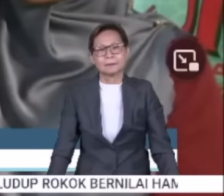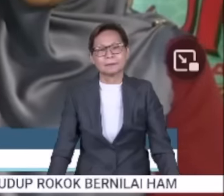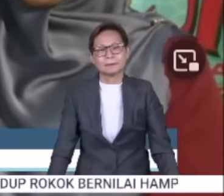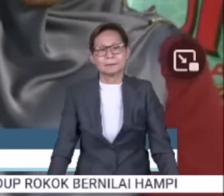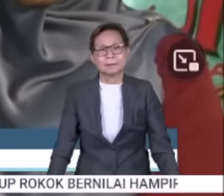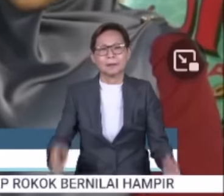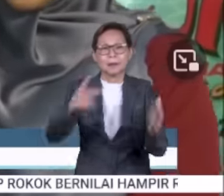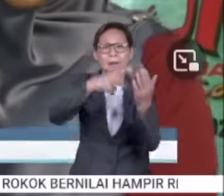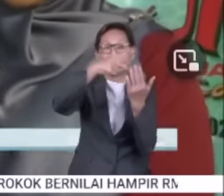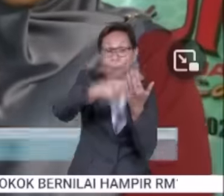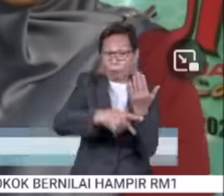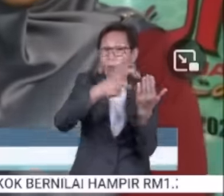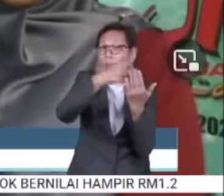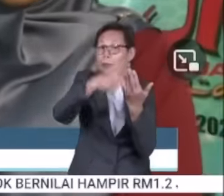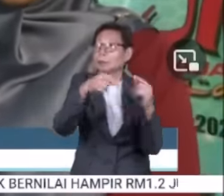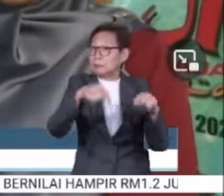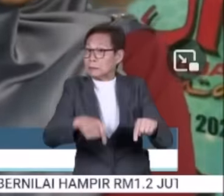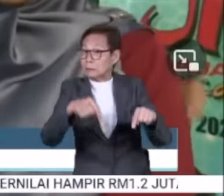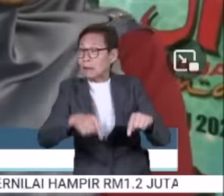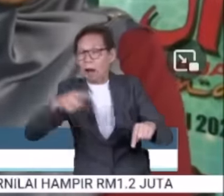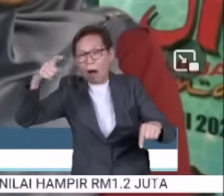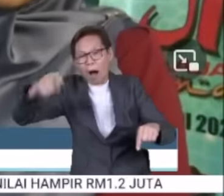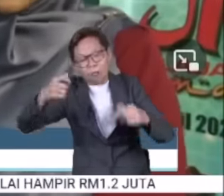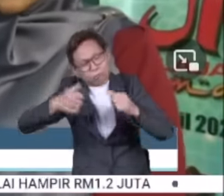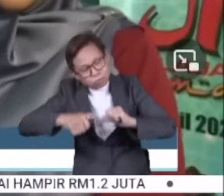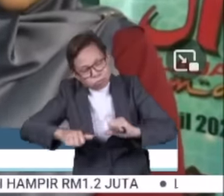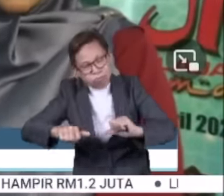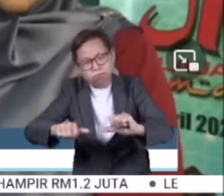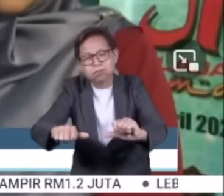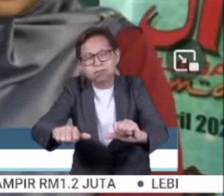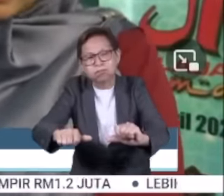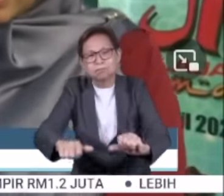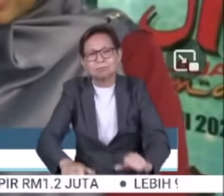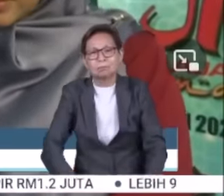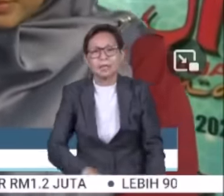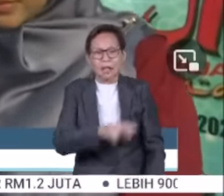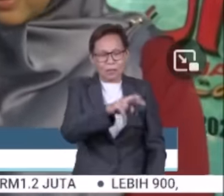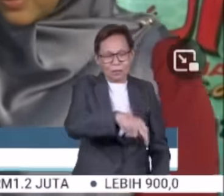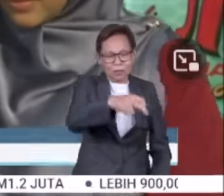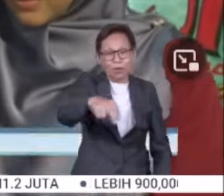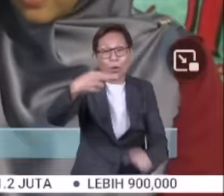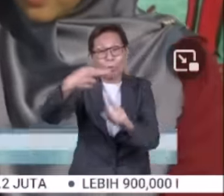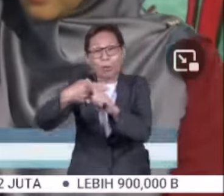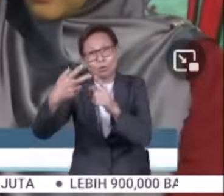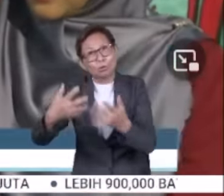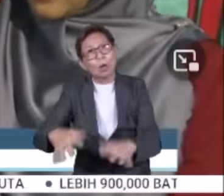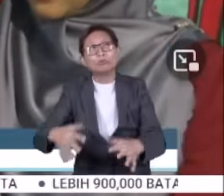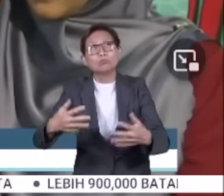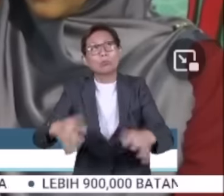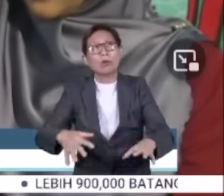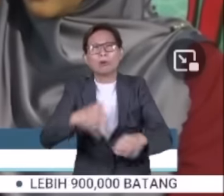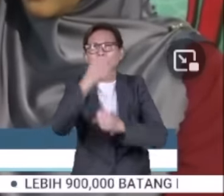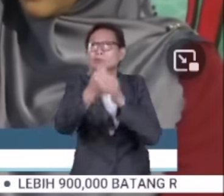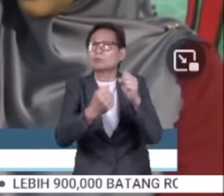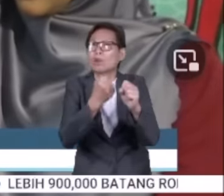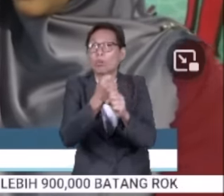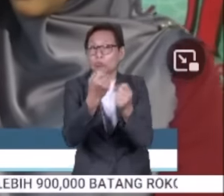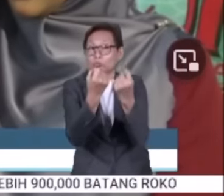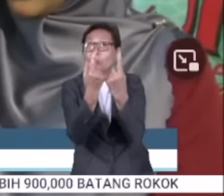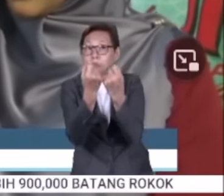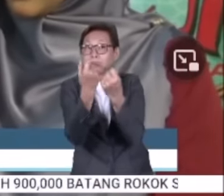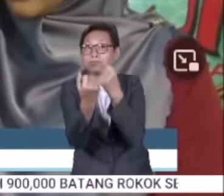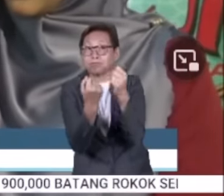Baik, program-program sebegini seharusnya diteruskan dan Jelajah Ramadan telah masuk ke tahun